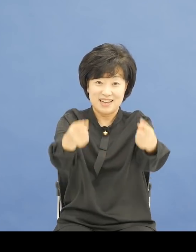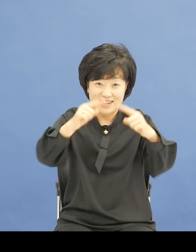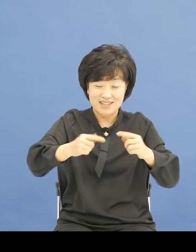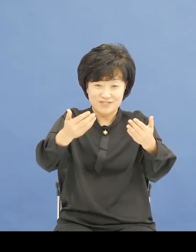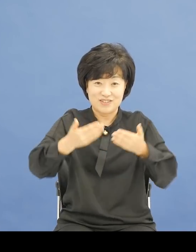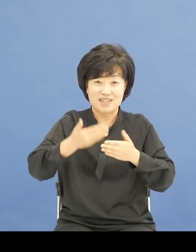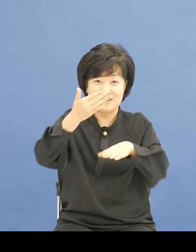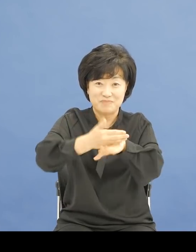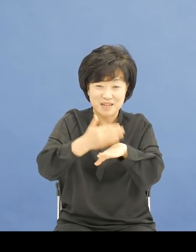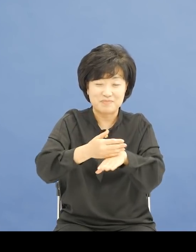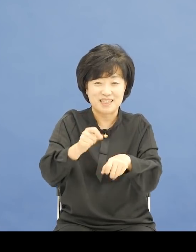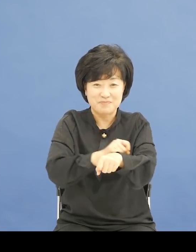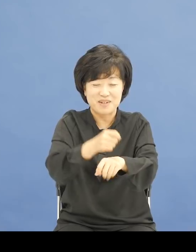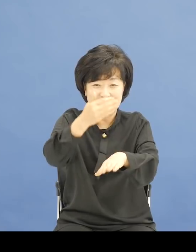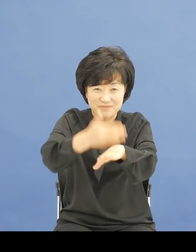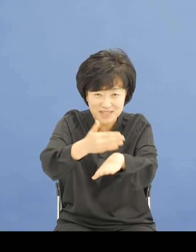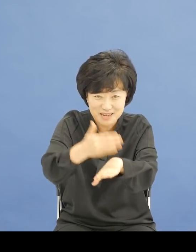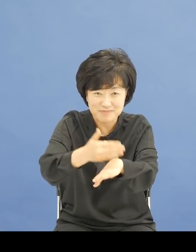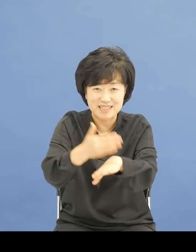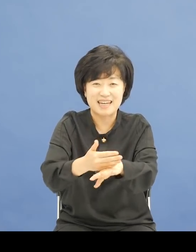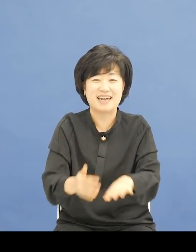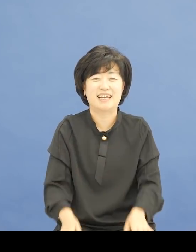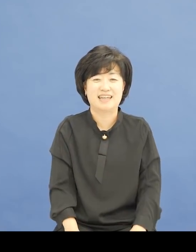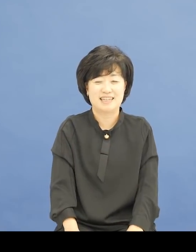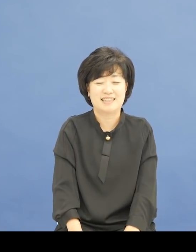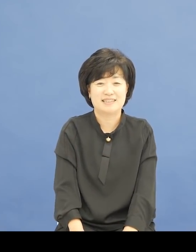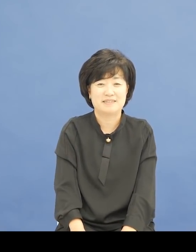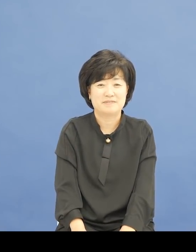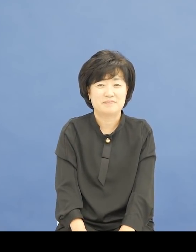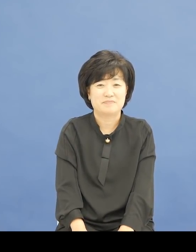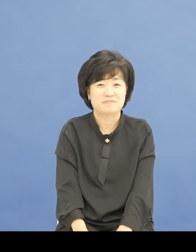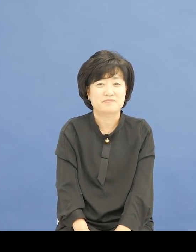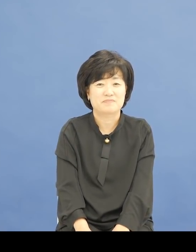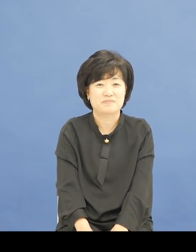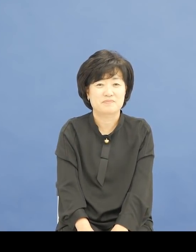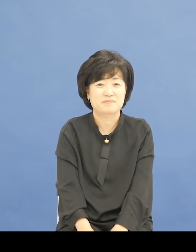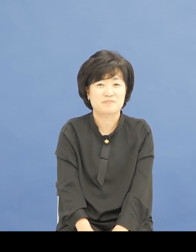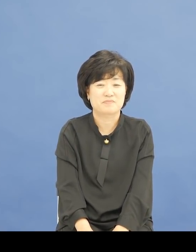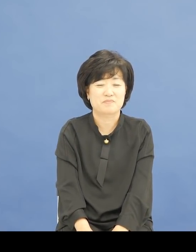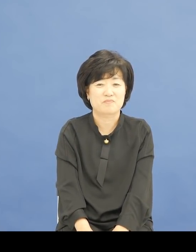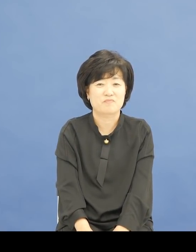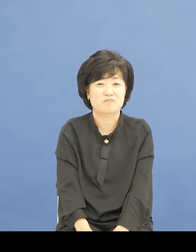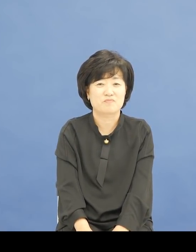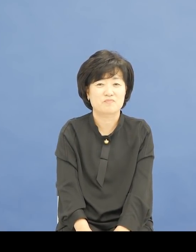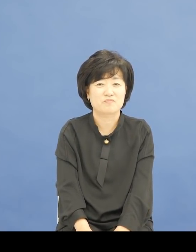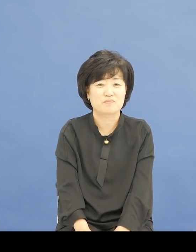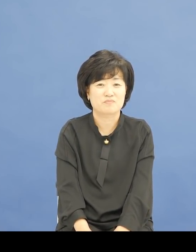자리해 주셔서 감사하고 또 특별히 이 네임 스토리도 감사합니다. 네. 네, 고맙습니다. 감사합니다. 네.